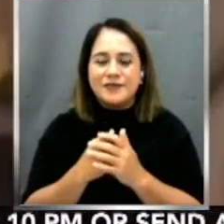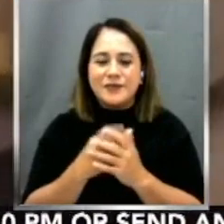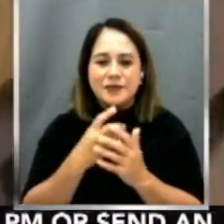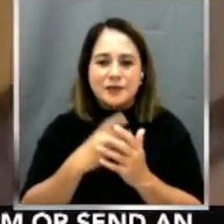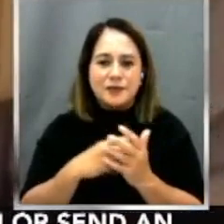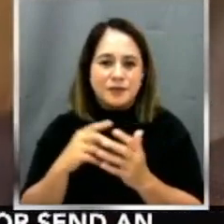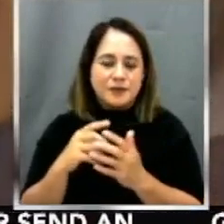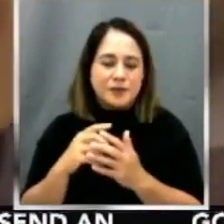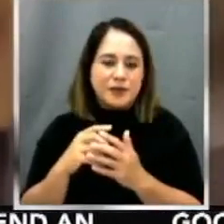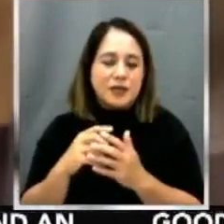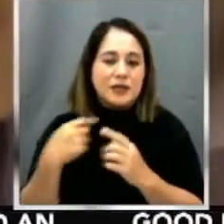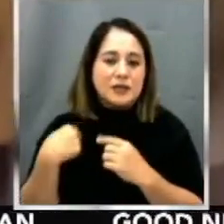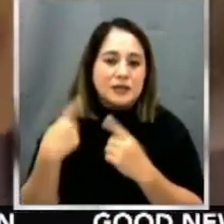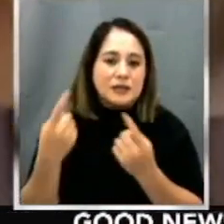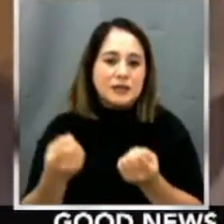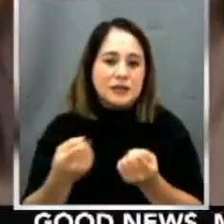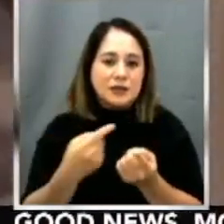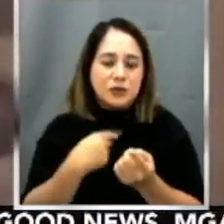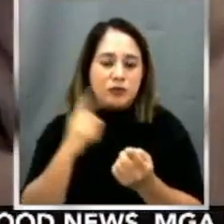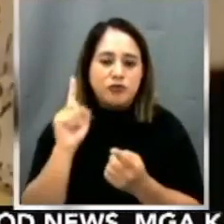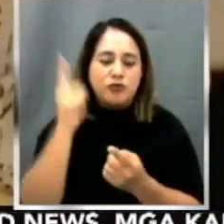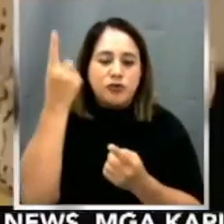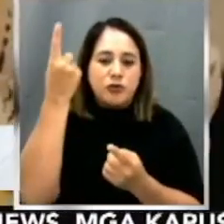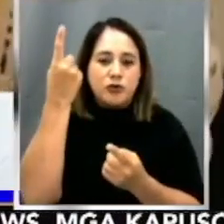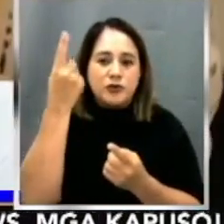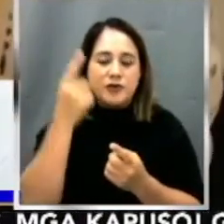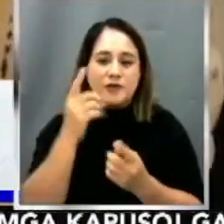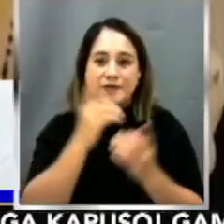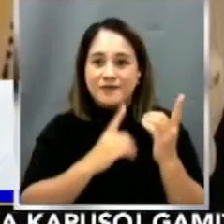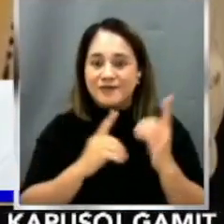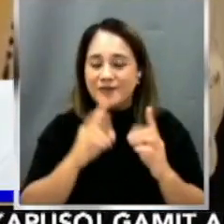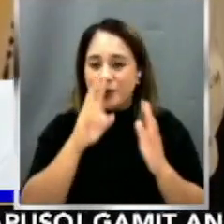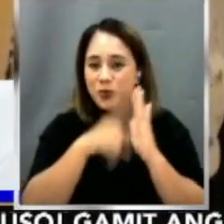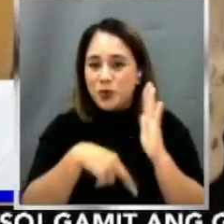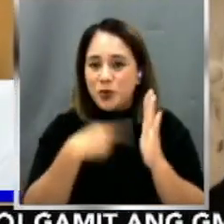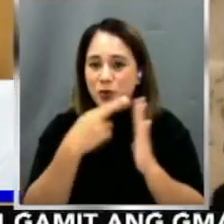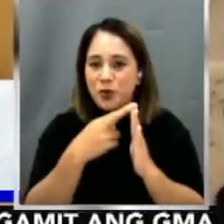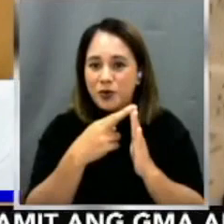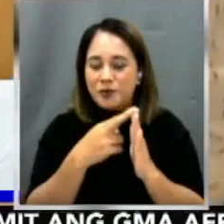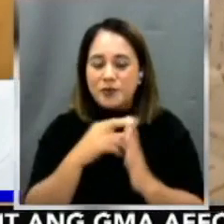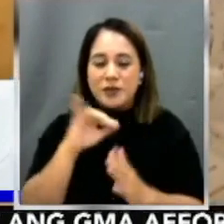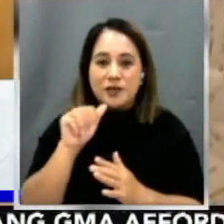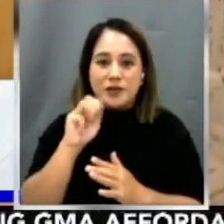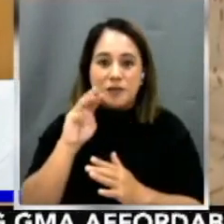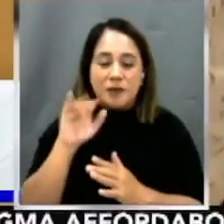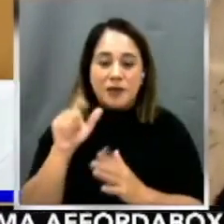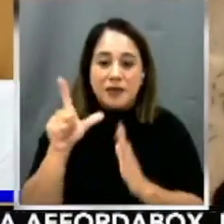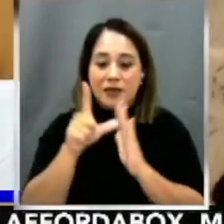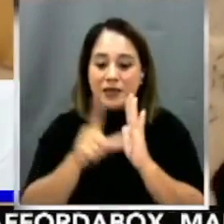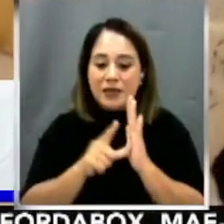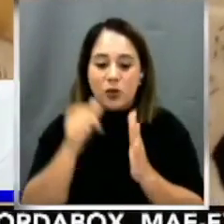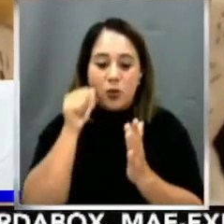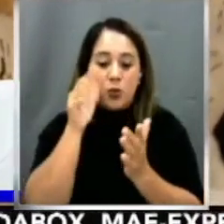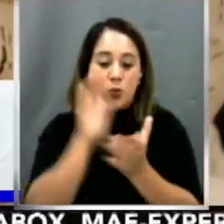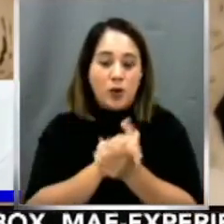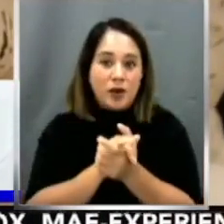Mula sa kauna-unahan niyang teleserye role bilang si Jamila ng Legal Wives.